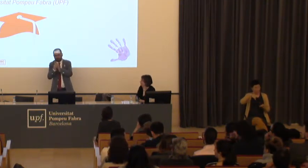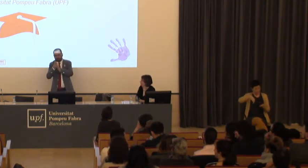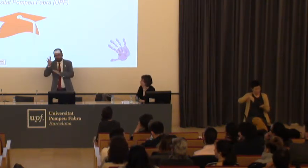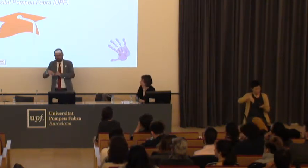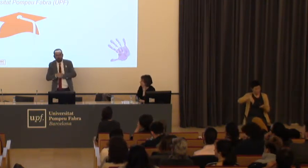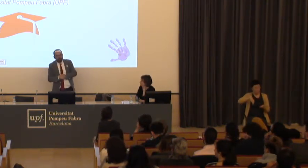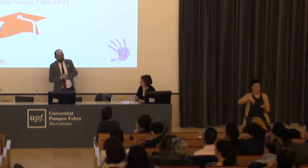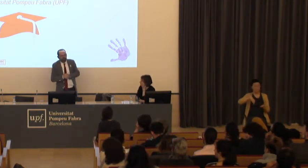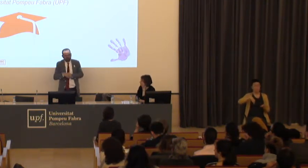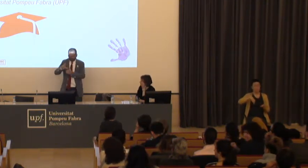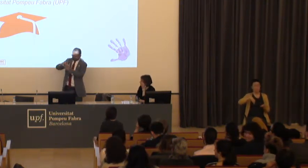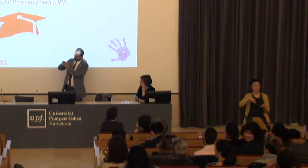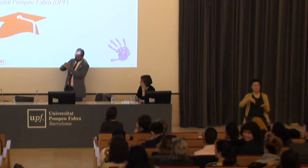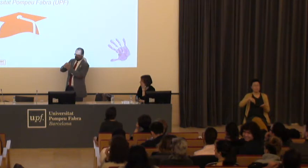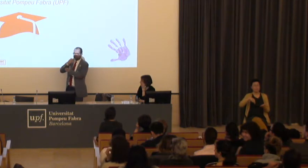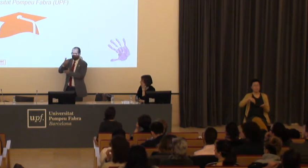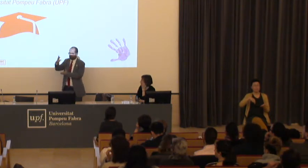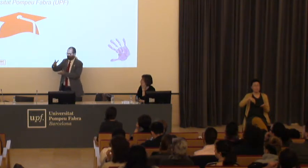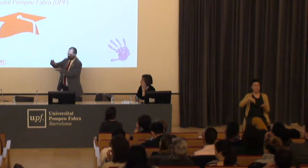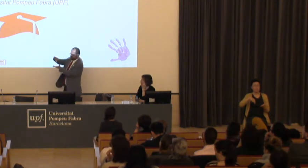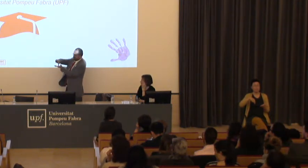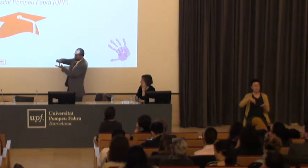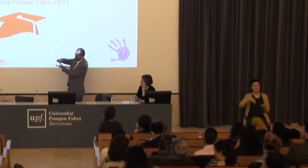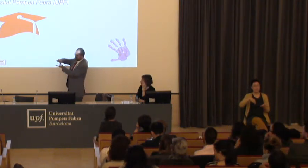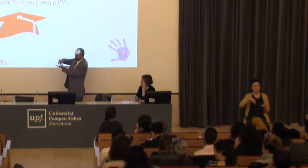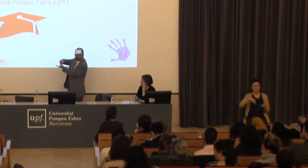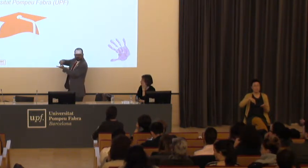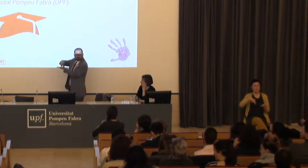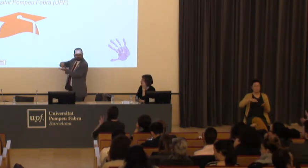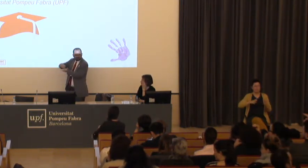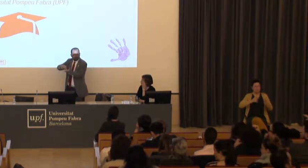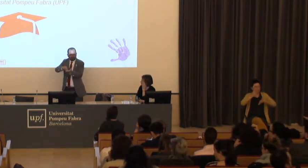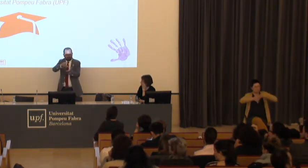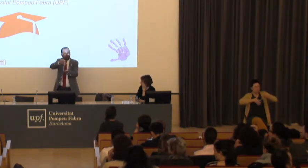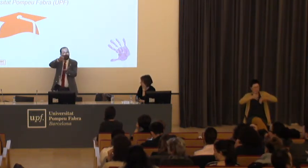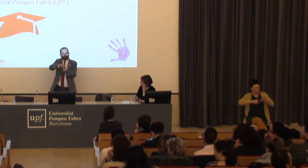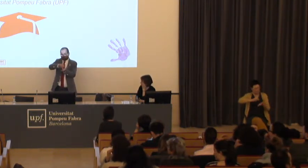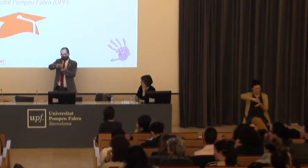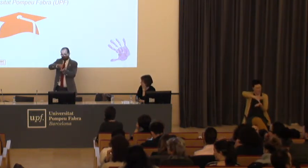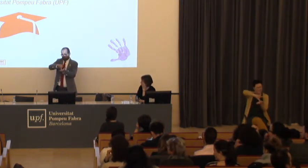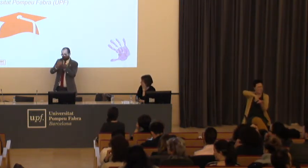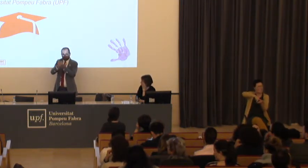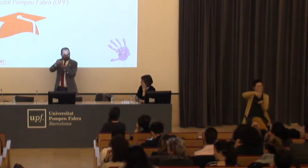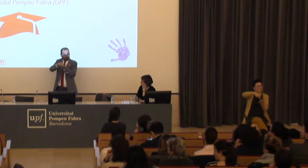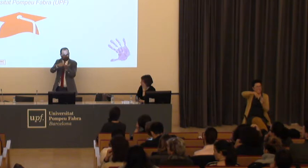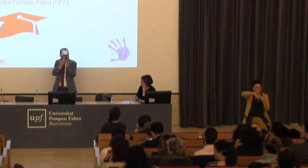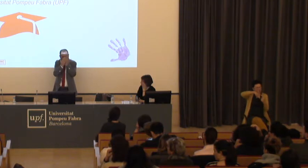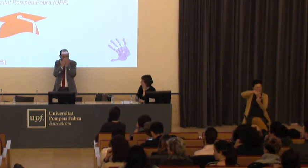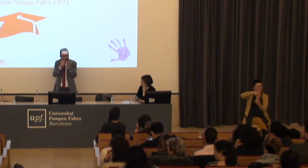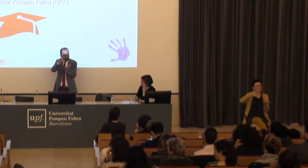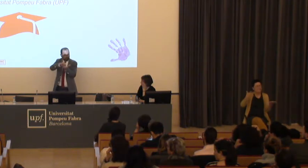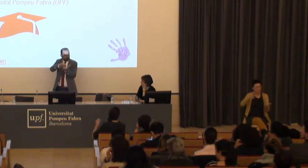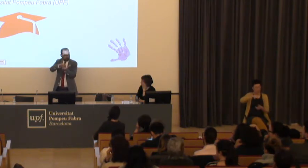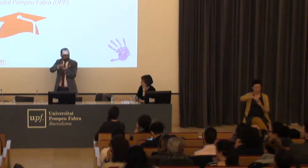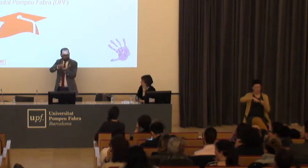per a la llengua de signes catalana, que té aquest signe, amb aquest 3 al palmell de la mà. Això